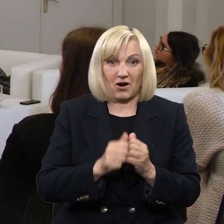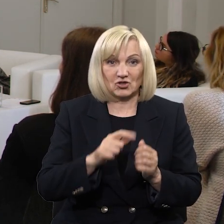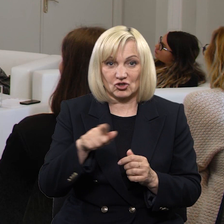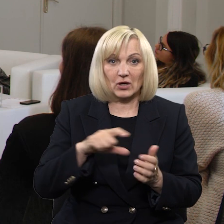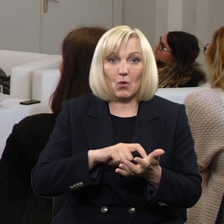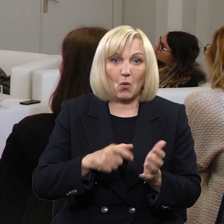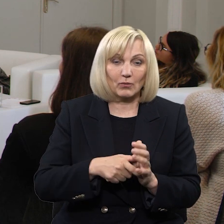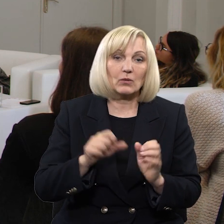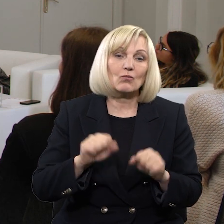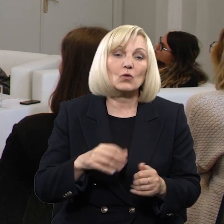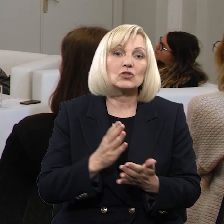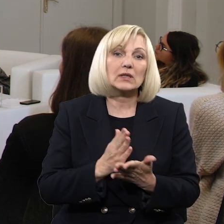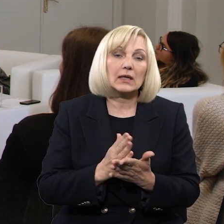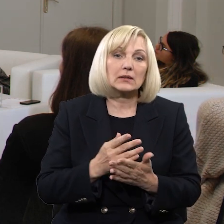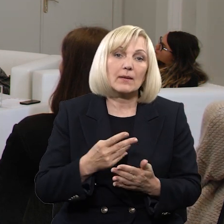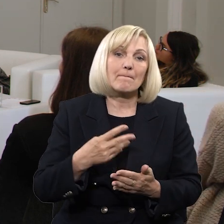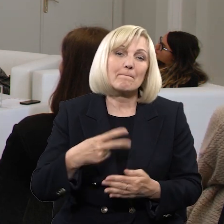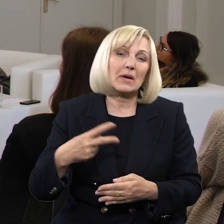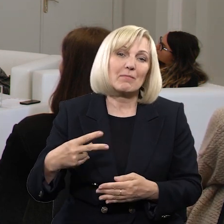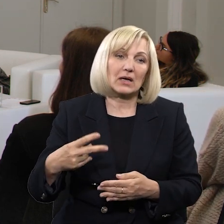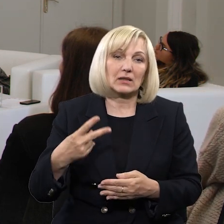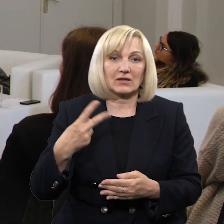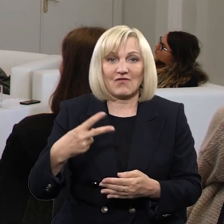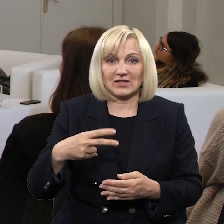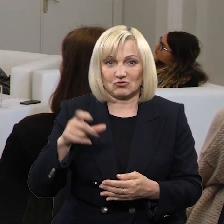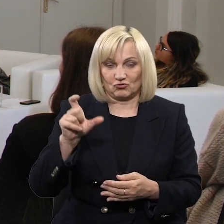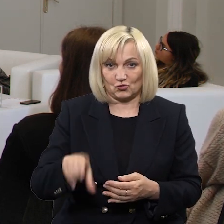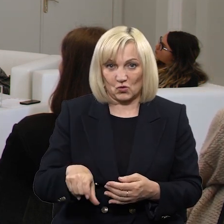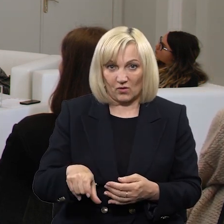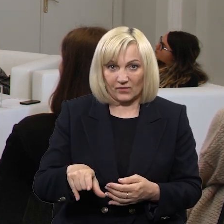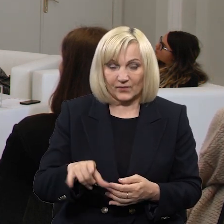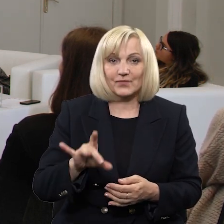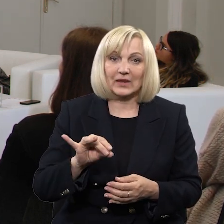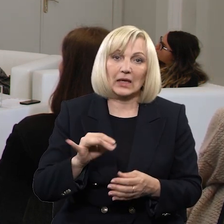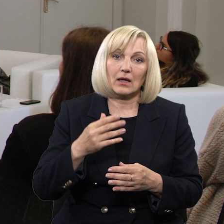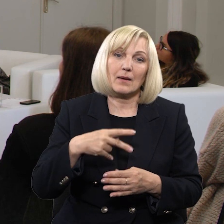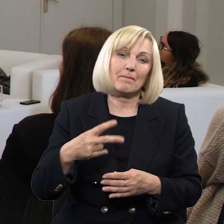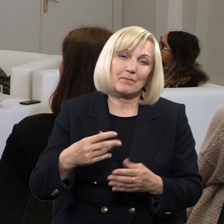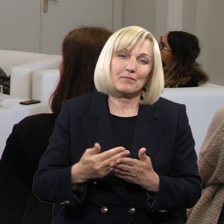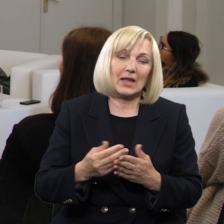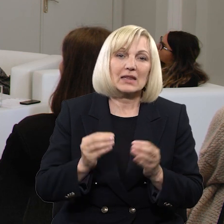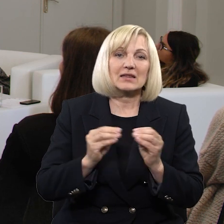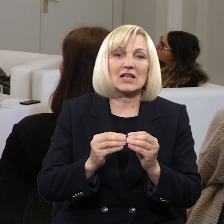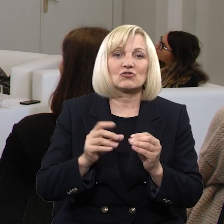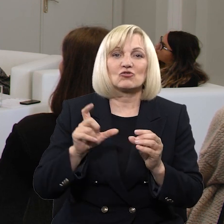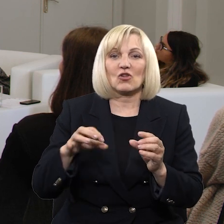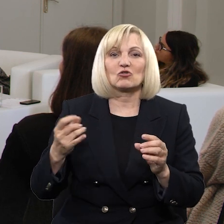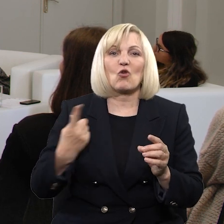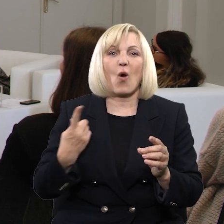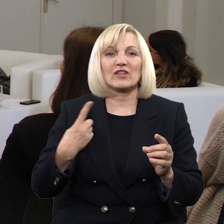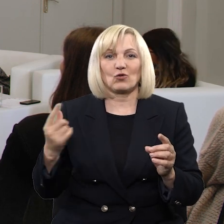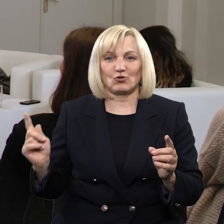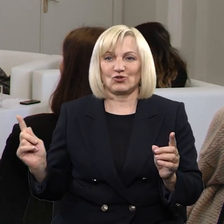комнат может находиться Ну не знаю где-то около 20 экскурсантов и около 10 примкнувших к ним